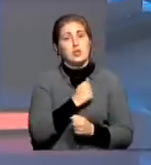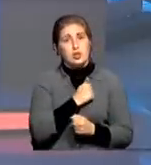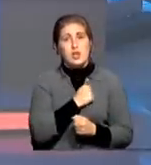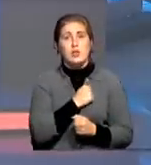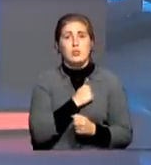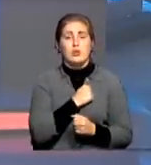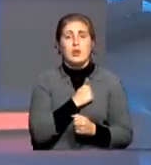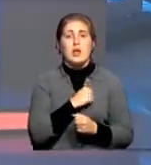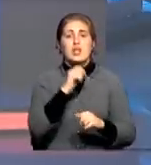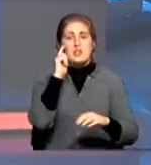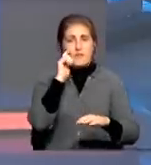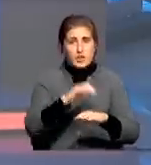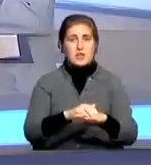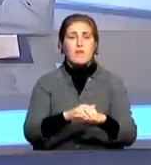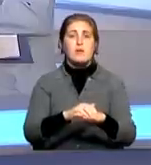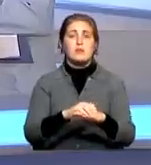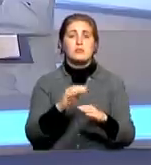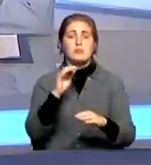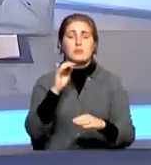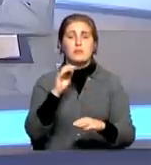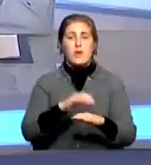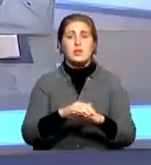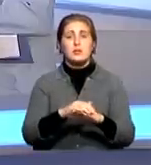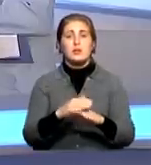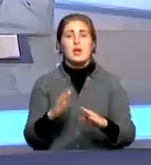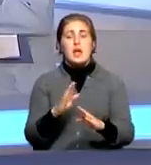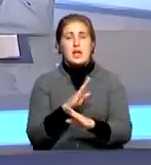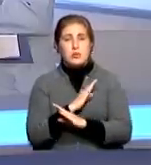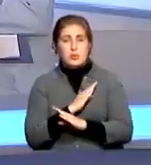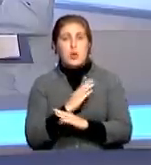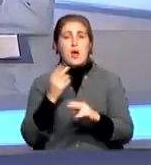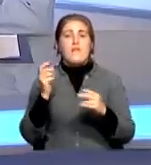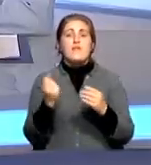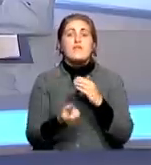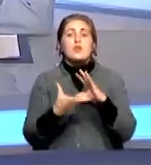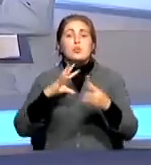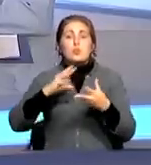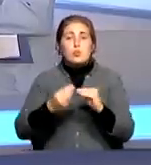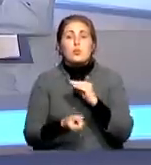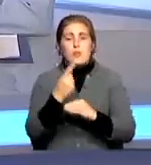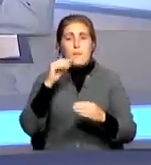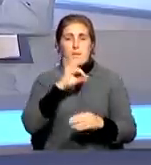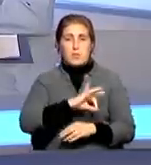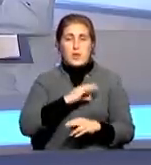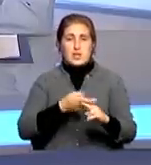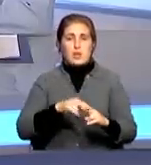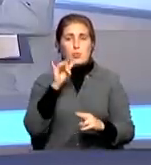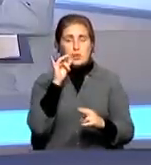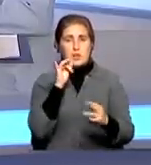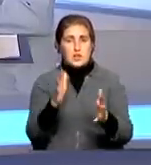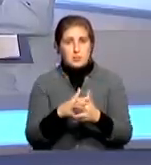к сожалению, зафиксированы факты летальных исходов в результате употребления таких курительных